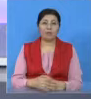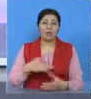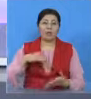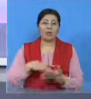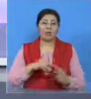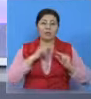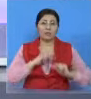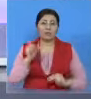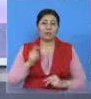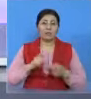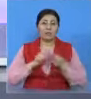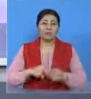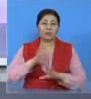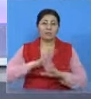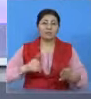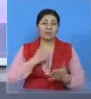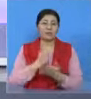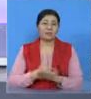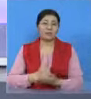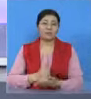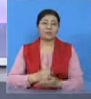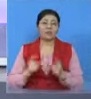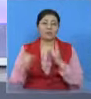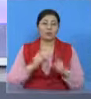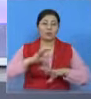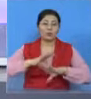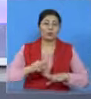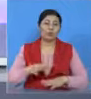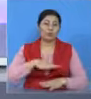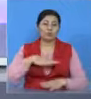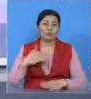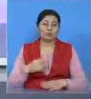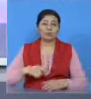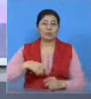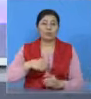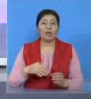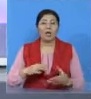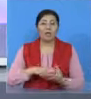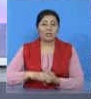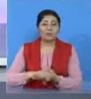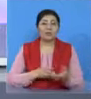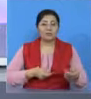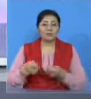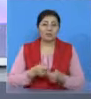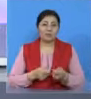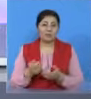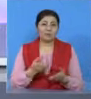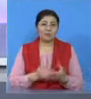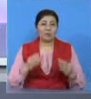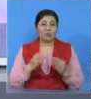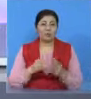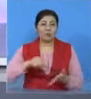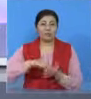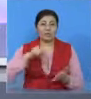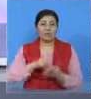Қалада еңбек адамы тәуелсіздік тірегі атты батыс аймақтық форум өтті. Мұнда жан-жақтан кәсіподақ филиалдарының жетекшілері бастауыш кәсіподақ ұйым өкілдері